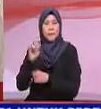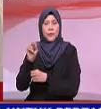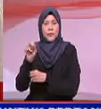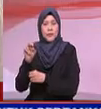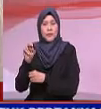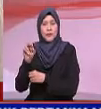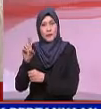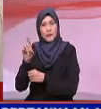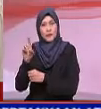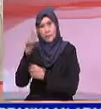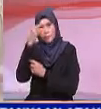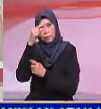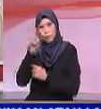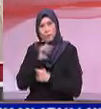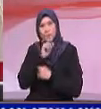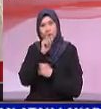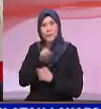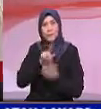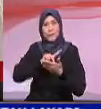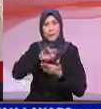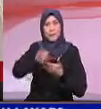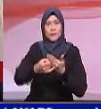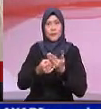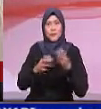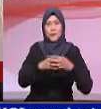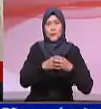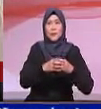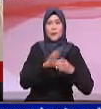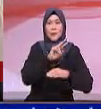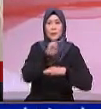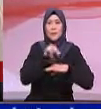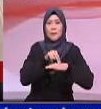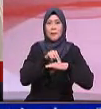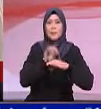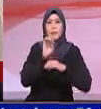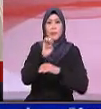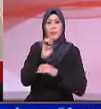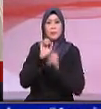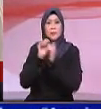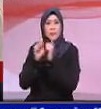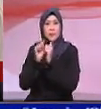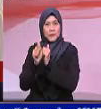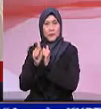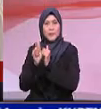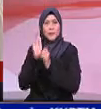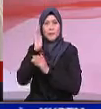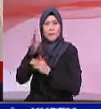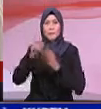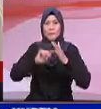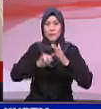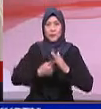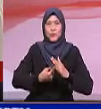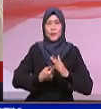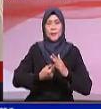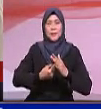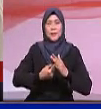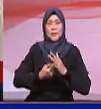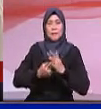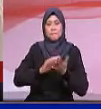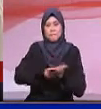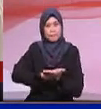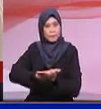cara untuk memastikan projek pasukan kebangsaan e-sport ini dilaksanakan dengan dengan